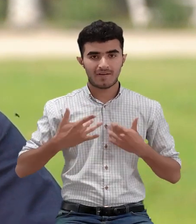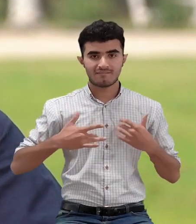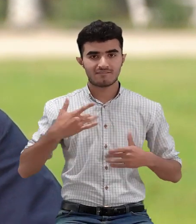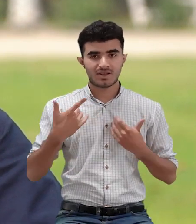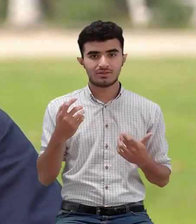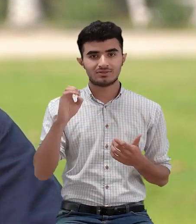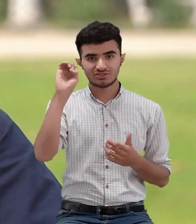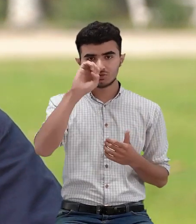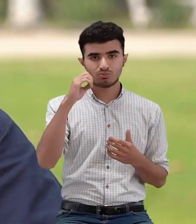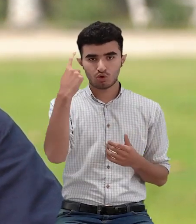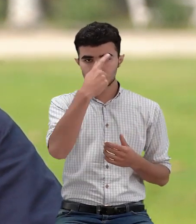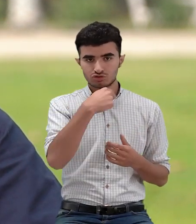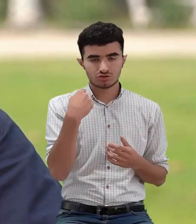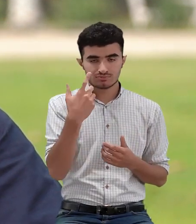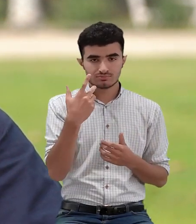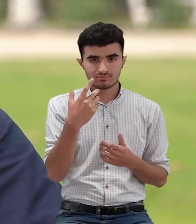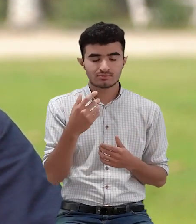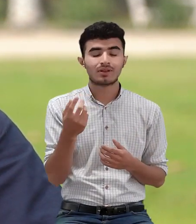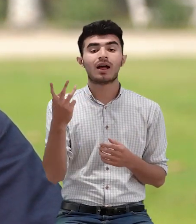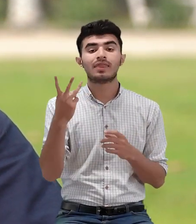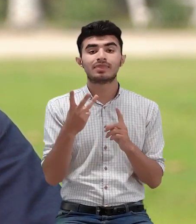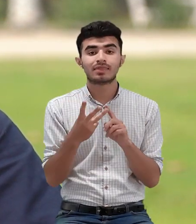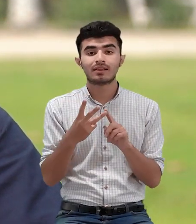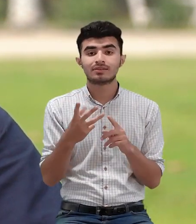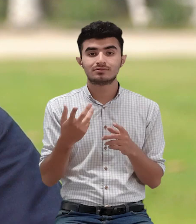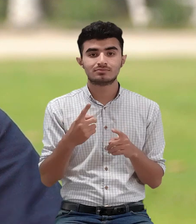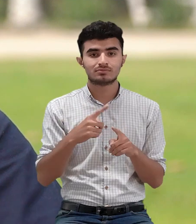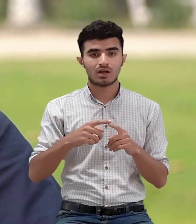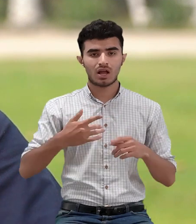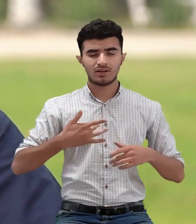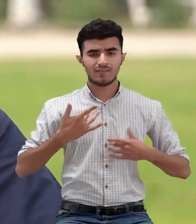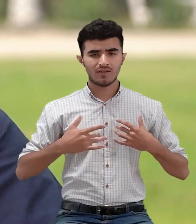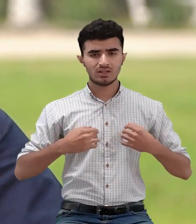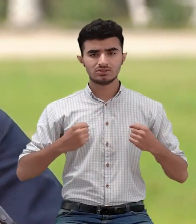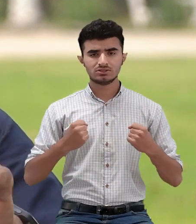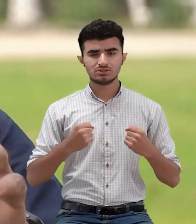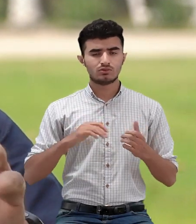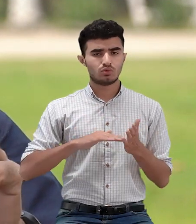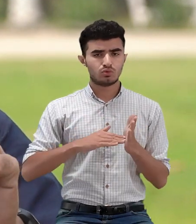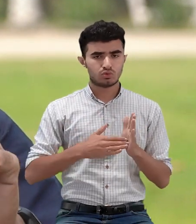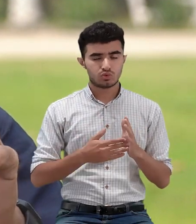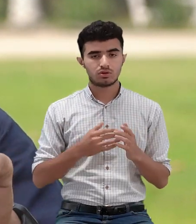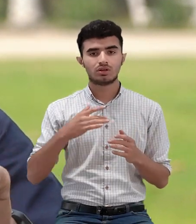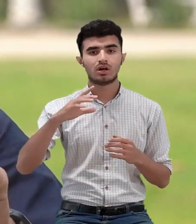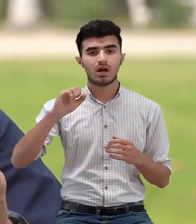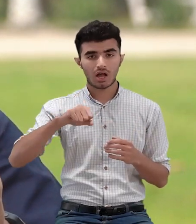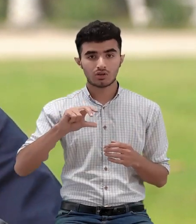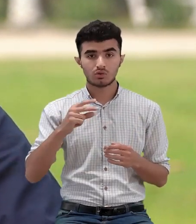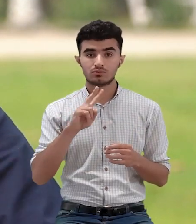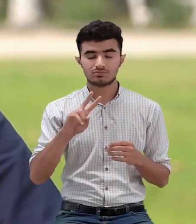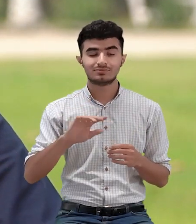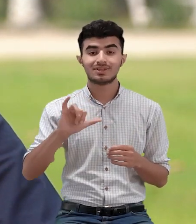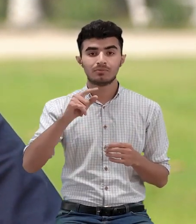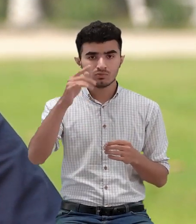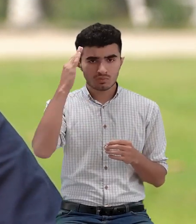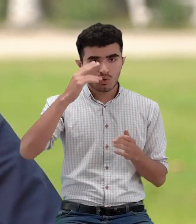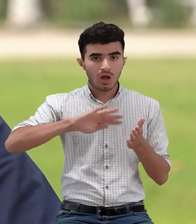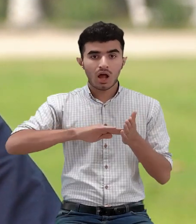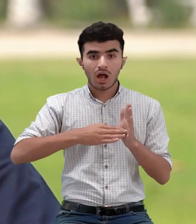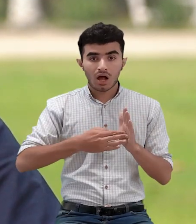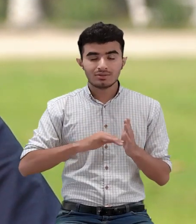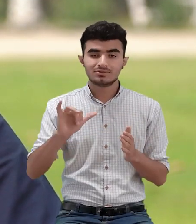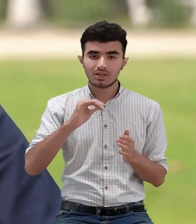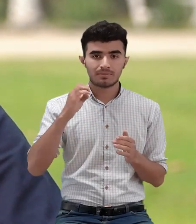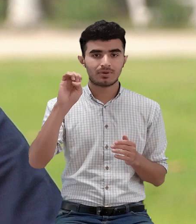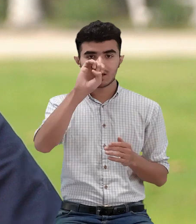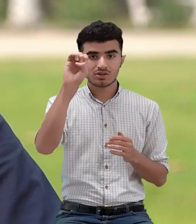हैं। और तीसरी चीज़ हमारे अंदर जज्बात हैं, इमोशंस। तो हसद भी जज्बात की कैटेगरी का एक